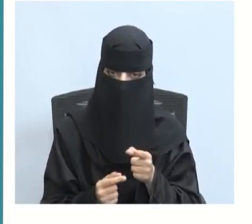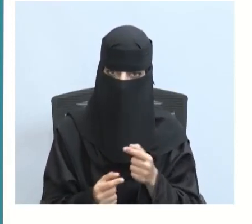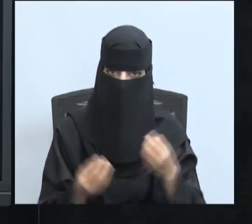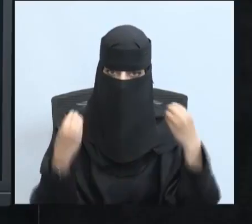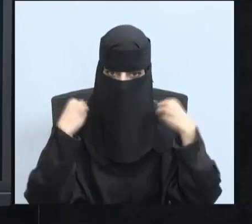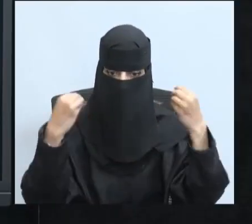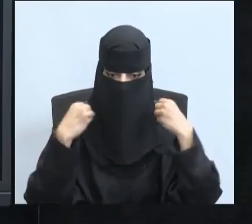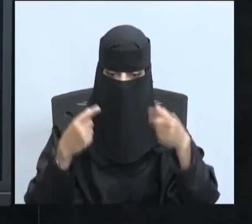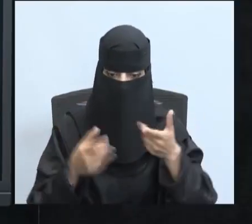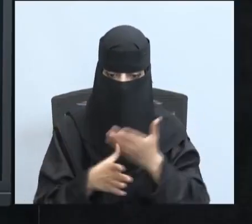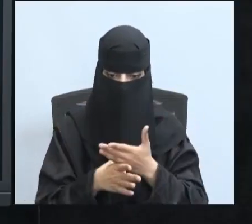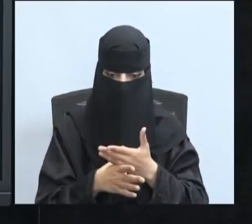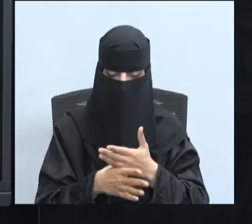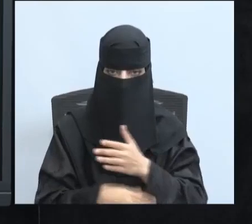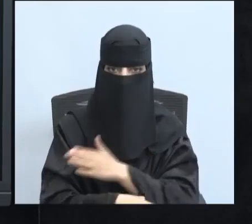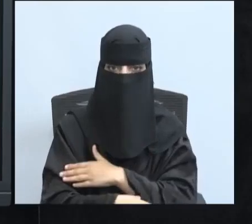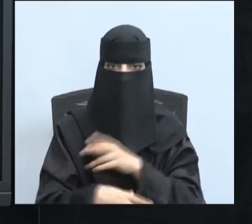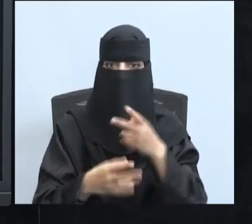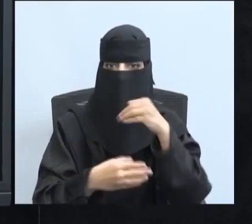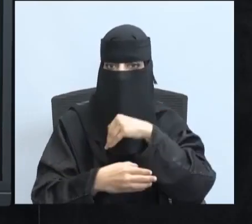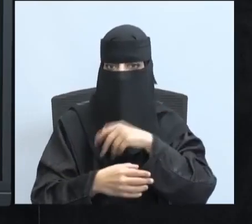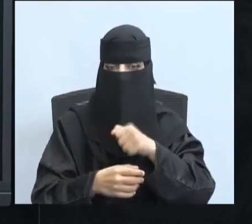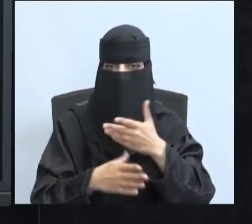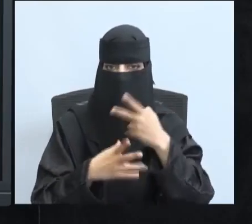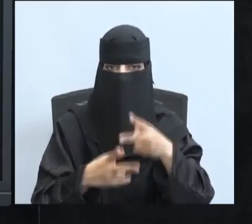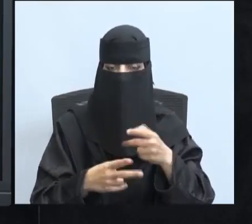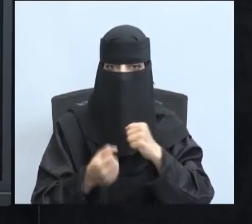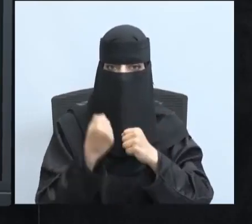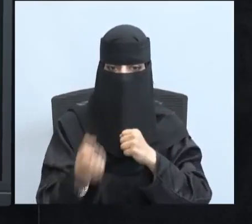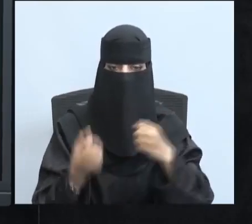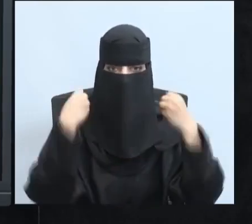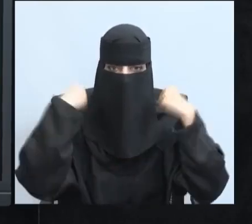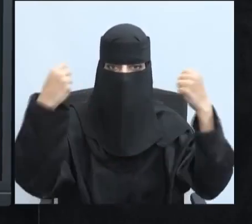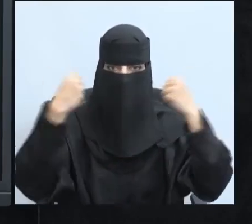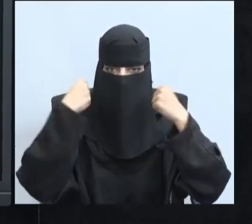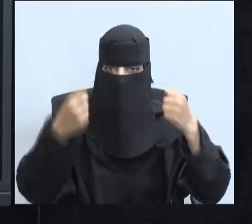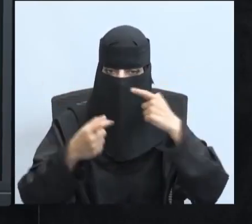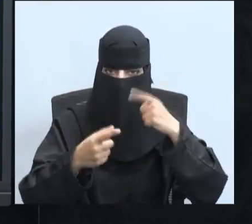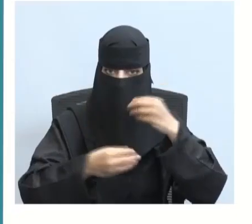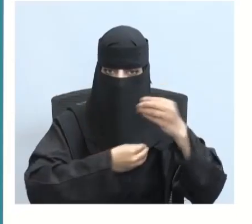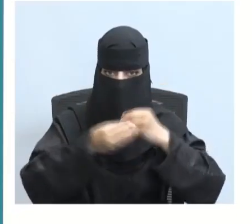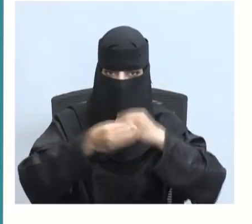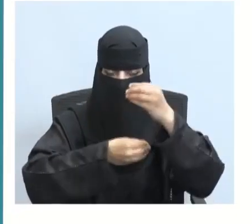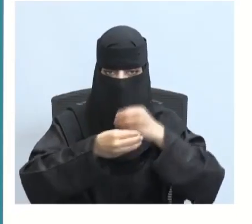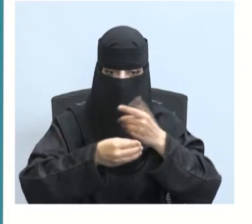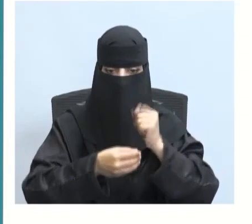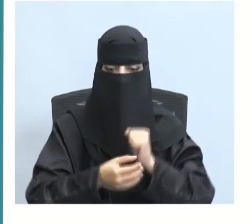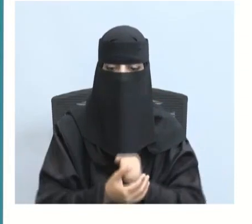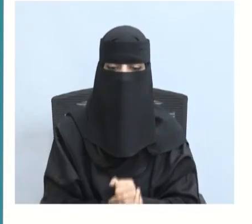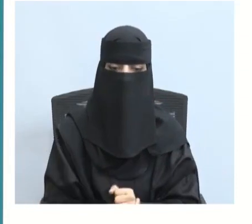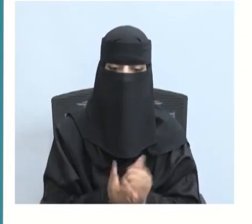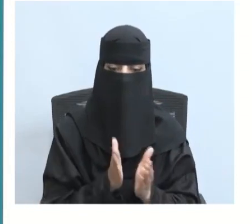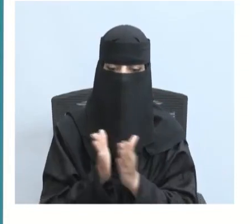العضلات هناك طاقه كيميائيه مخزنه اثناء الانقباض والانبساط بالتبادل تتحول الى